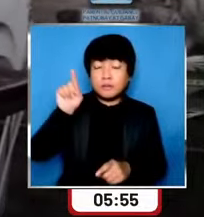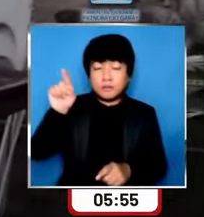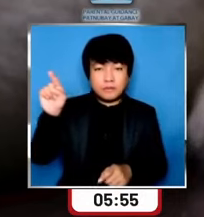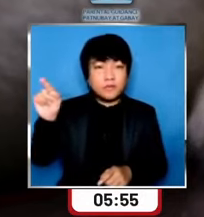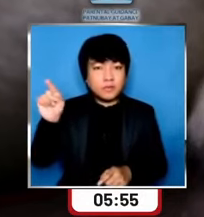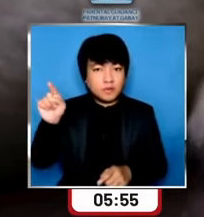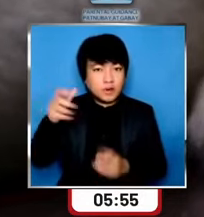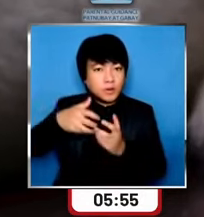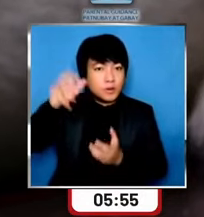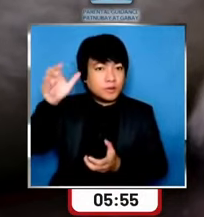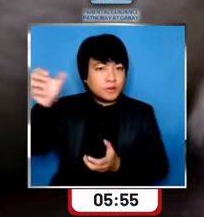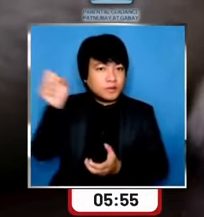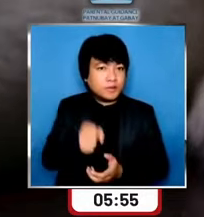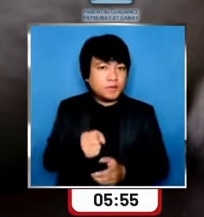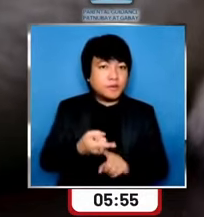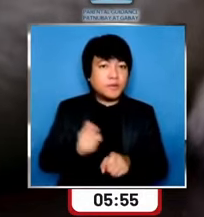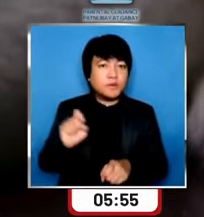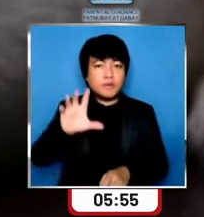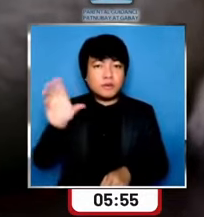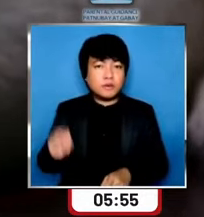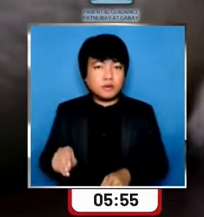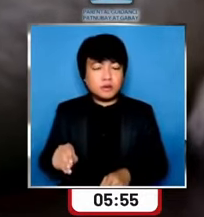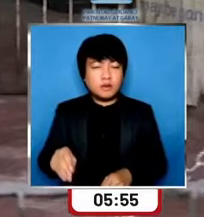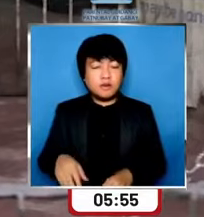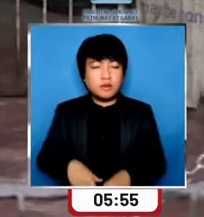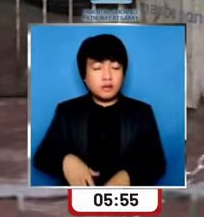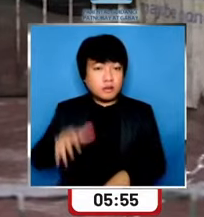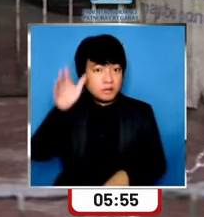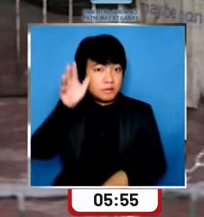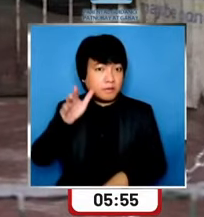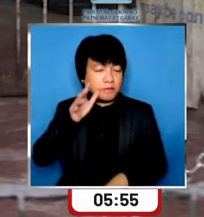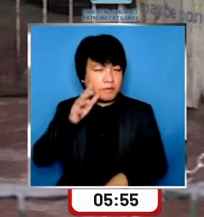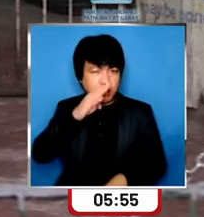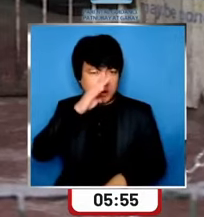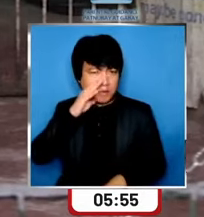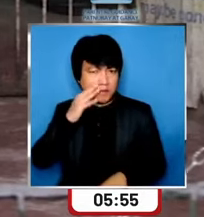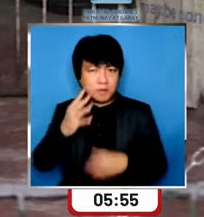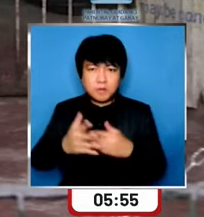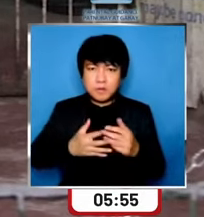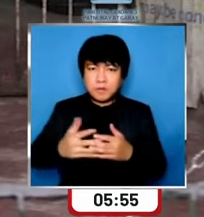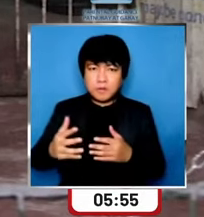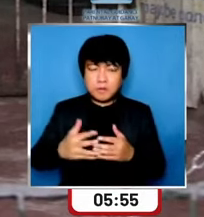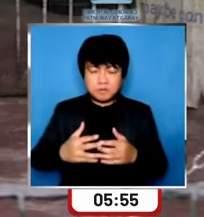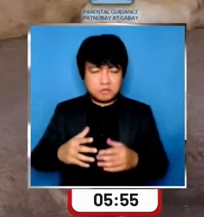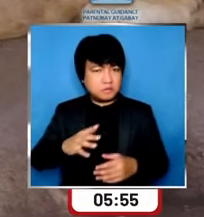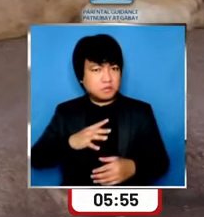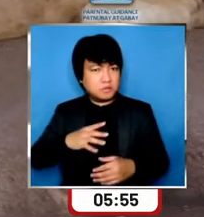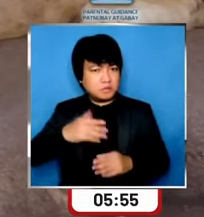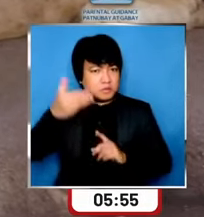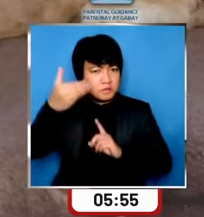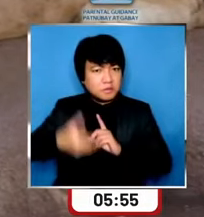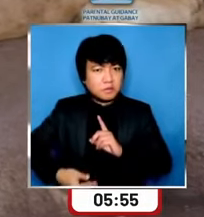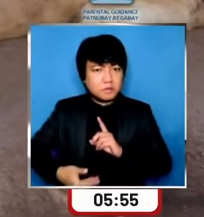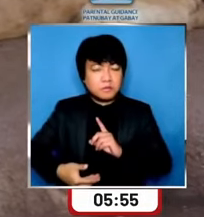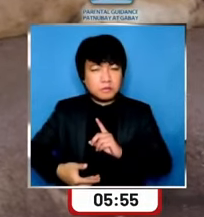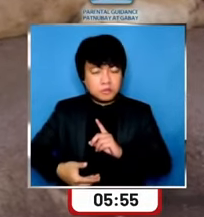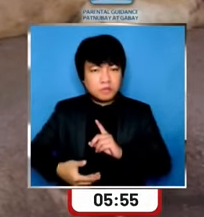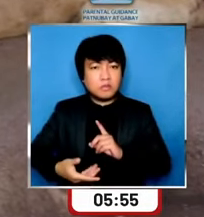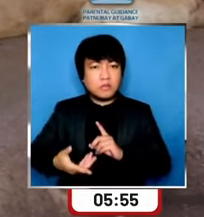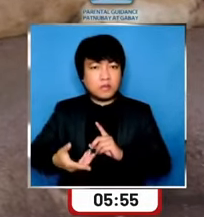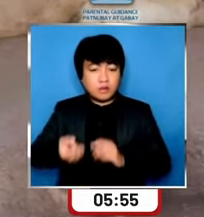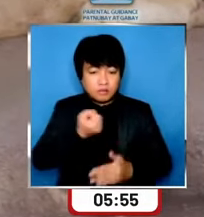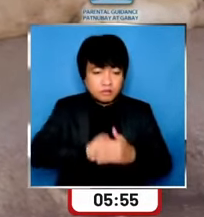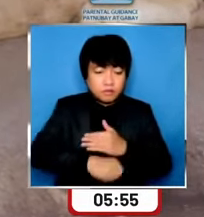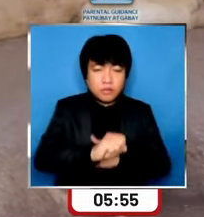nito. Lalo na kulay brown ang parehong magulang ng leon. Ang ibig po sabihin nito, siguro may white recessive genes